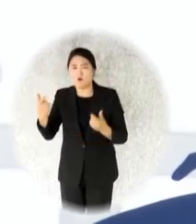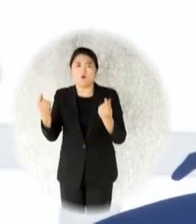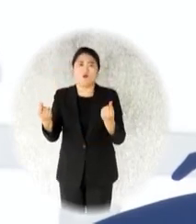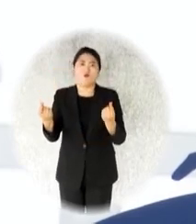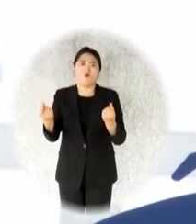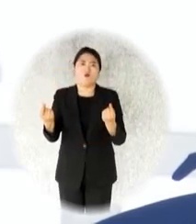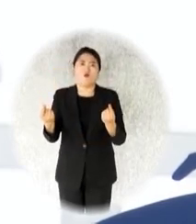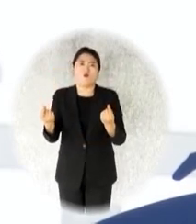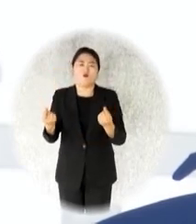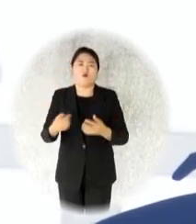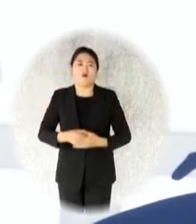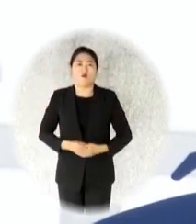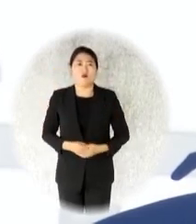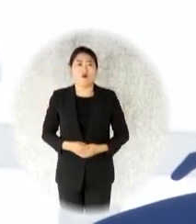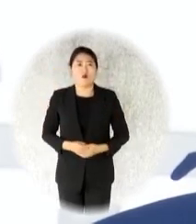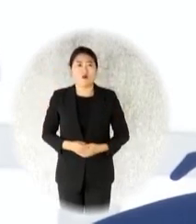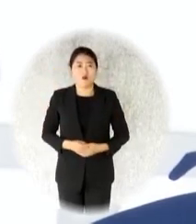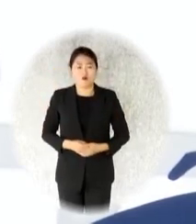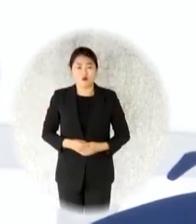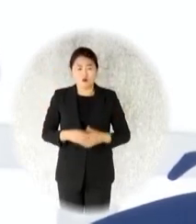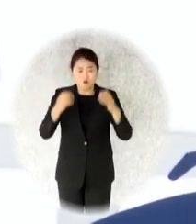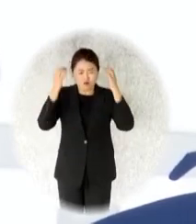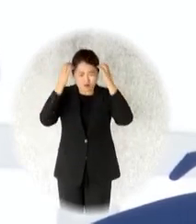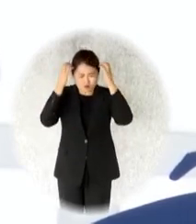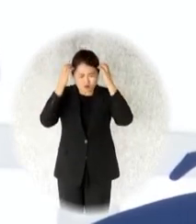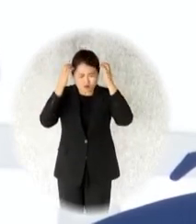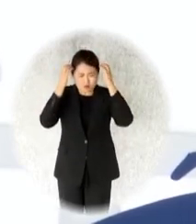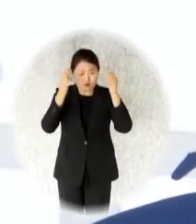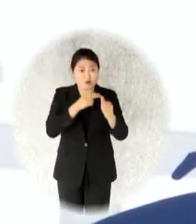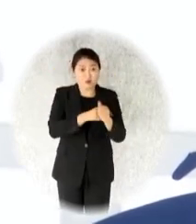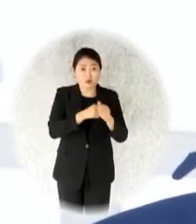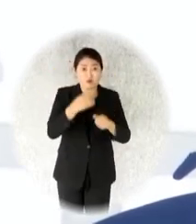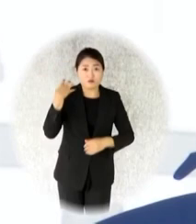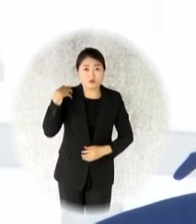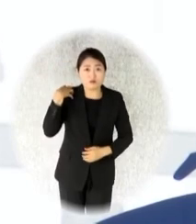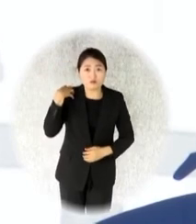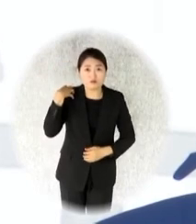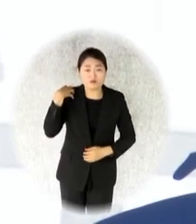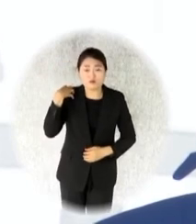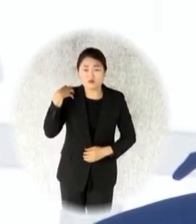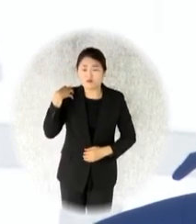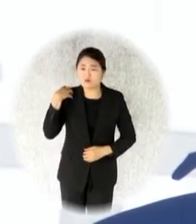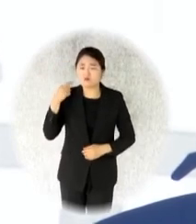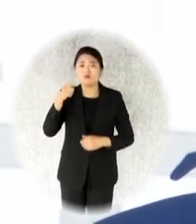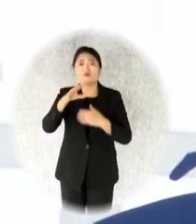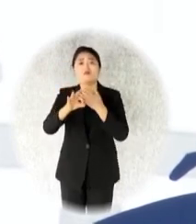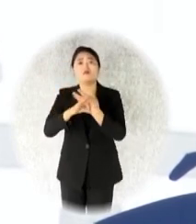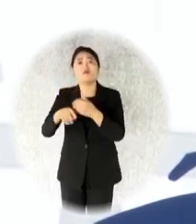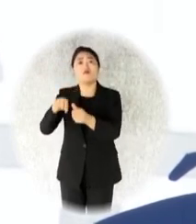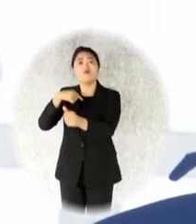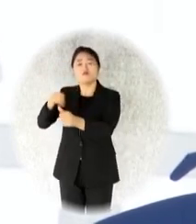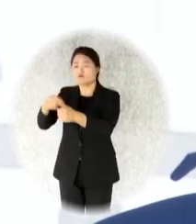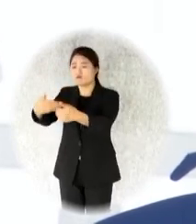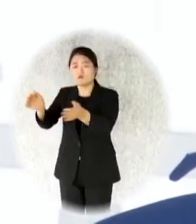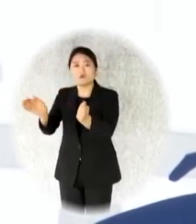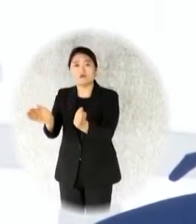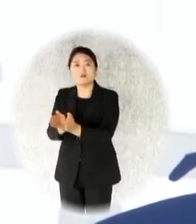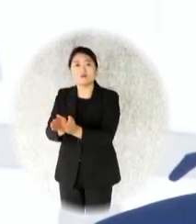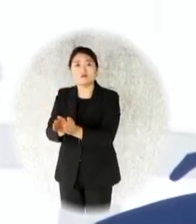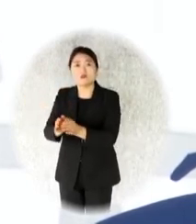만성어 된 고통과 아픔이 교사에게 있다면 교육 당국은 과연이를